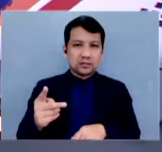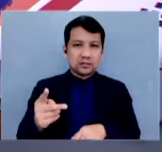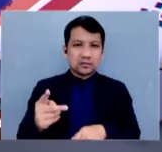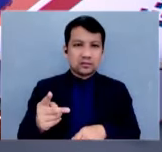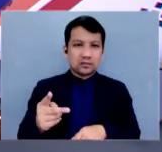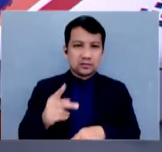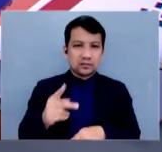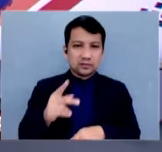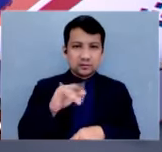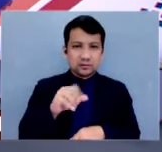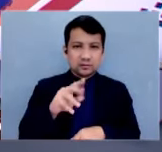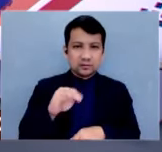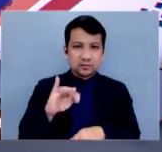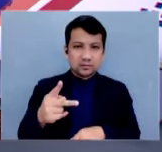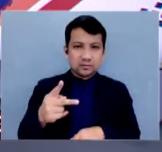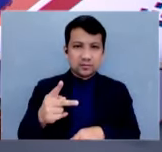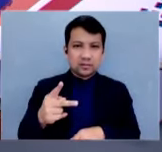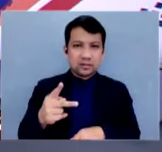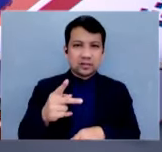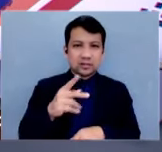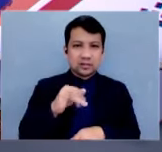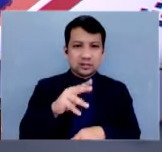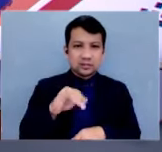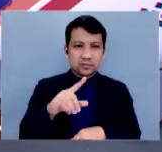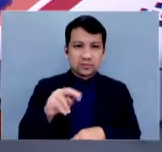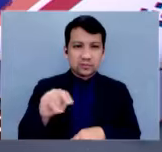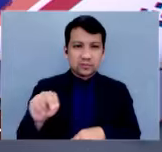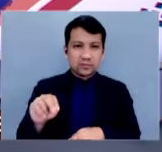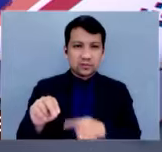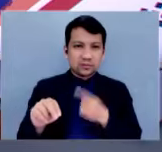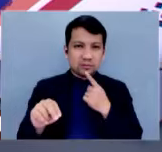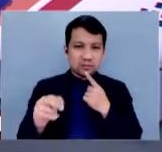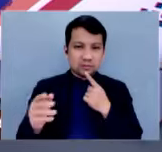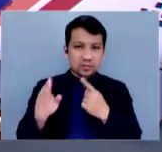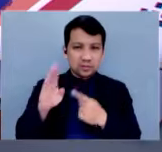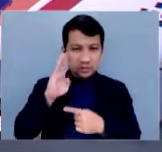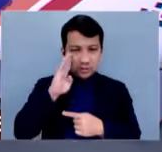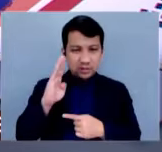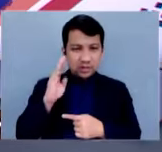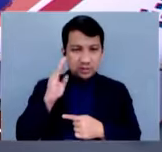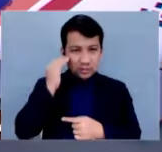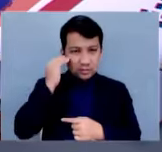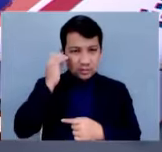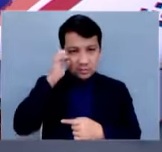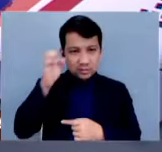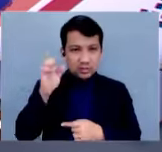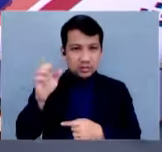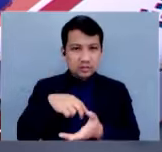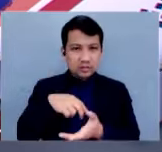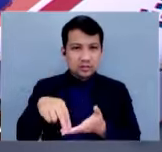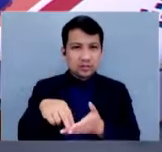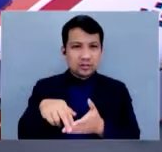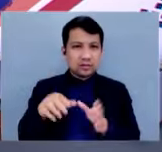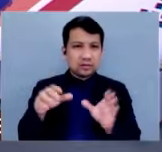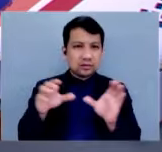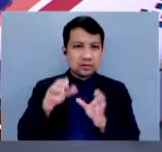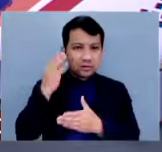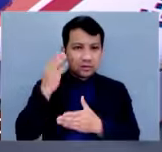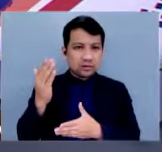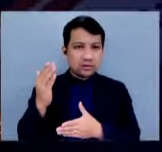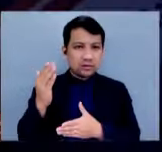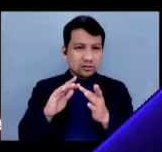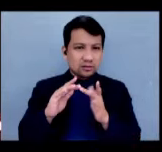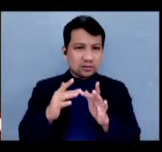salamin-salamin craze. Wala, hindi talaga alam. Ako, na-miss talaga ito ni Bok. Bok, level up ang mga pakulo ng certified blooms